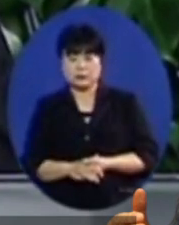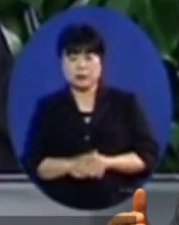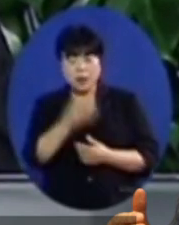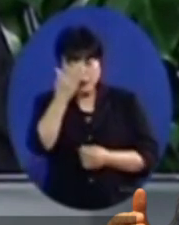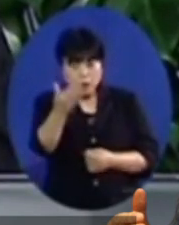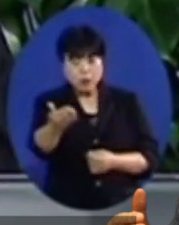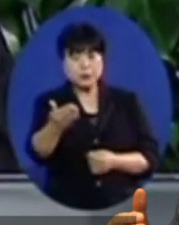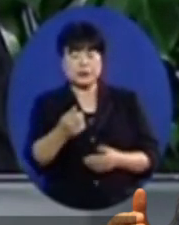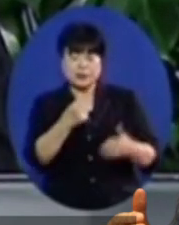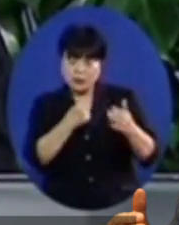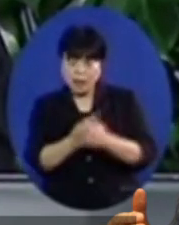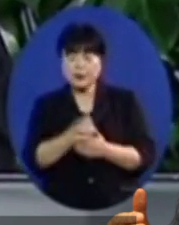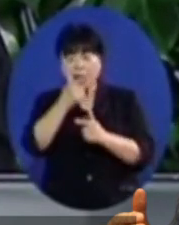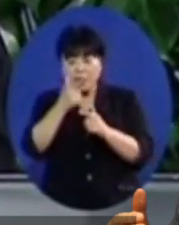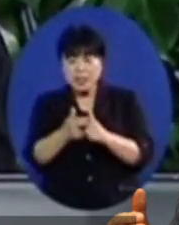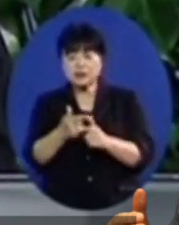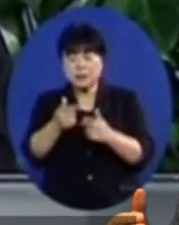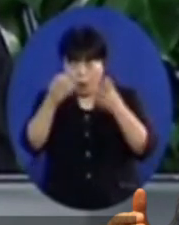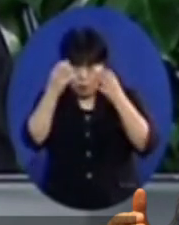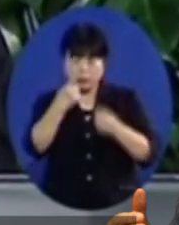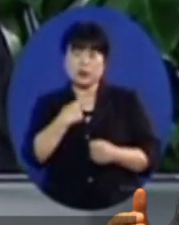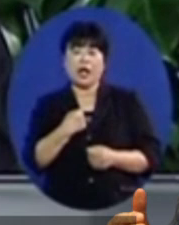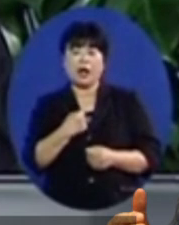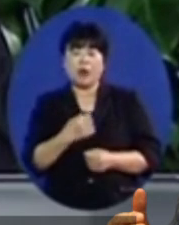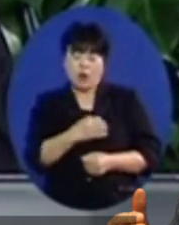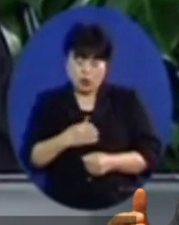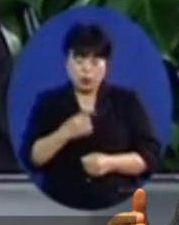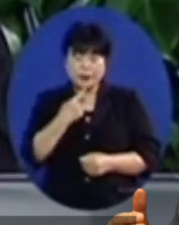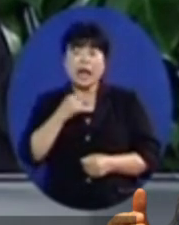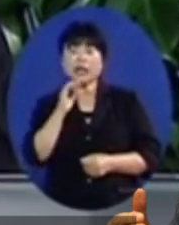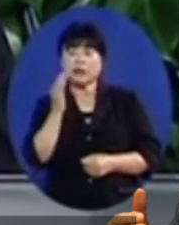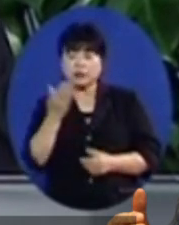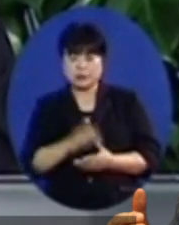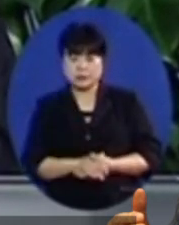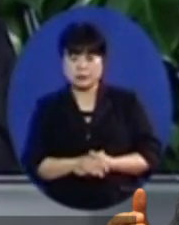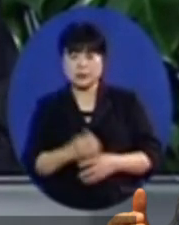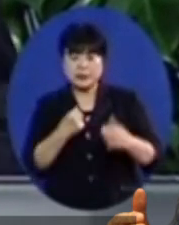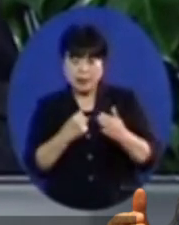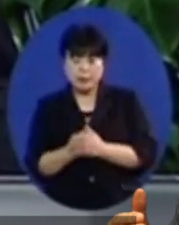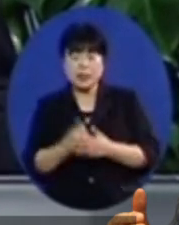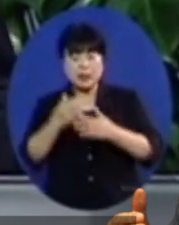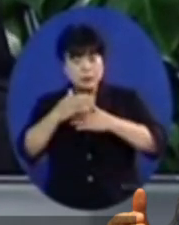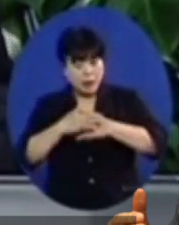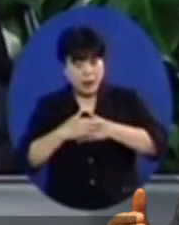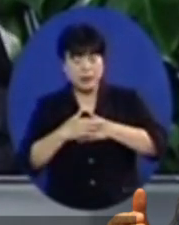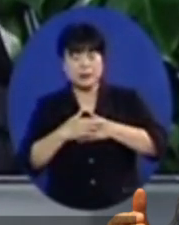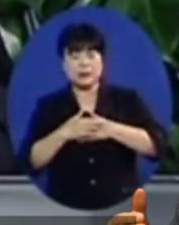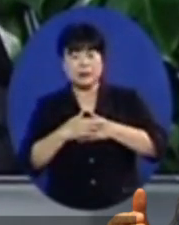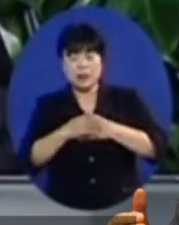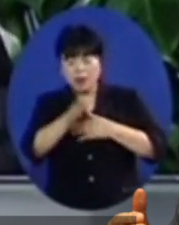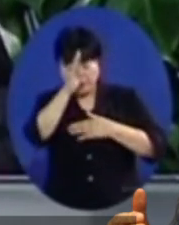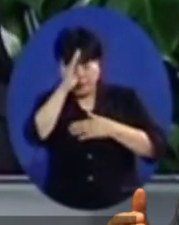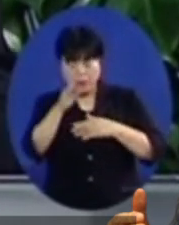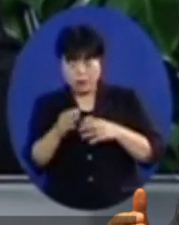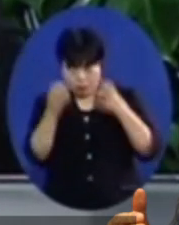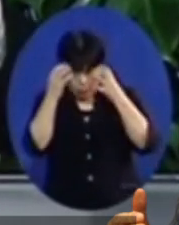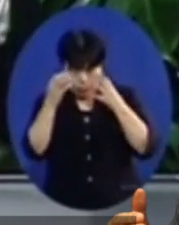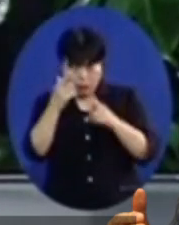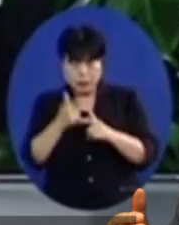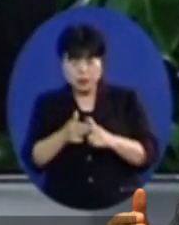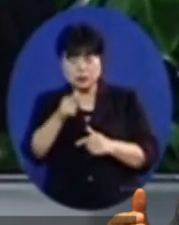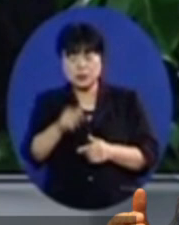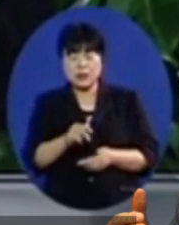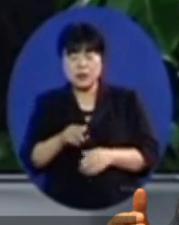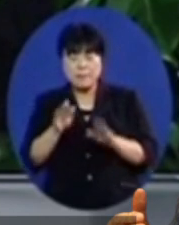여러분 때문에 예수님이 고통당하고 괴로움 당했던 것입니다. 그러므로 내가 질병과 고통을 가지고 예수님 발